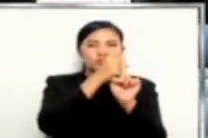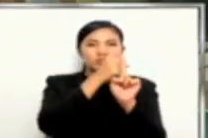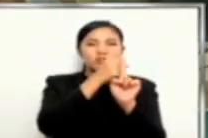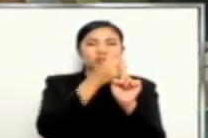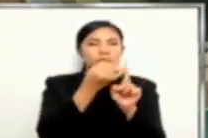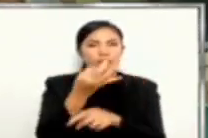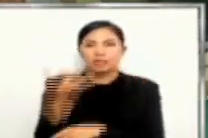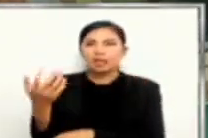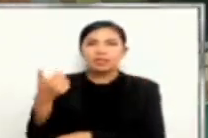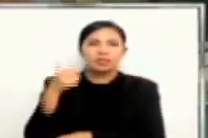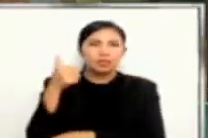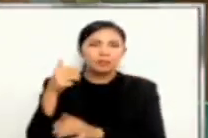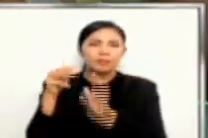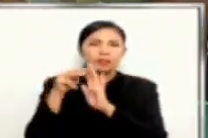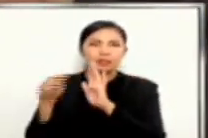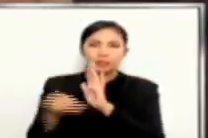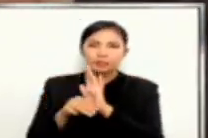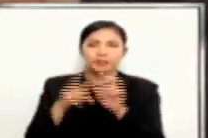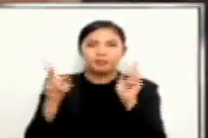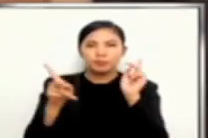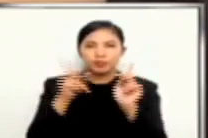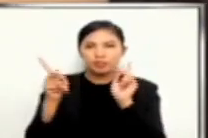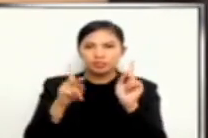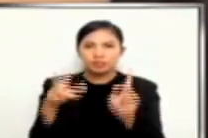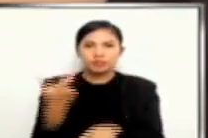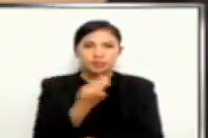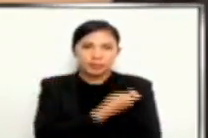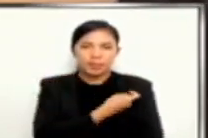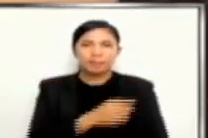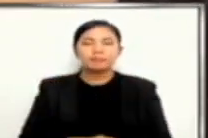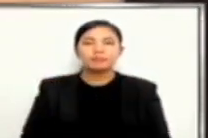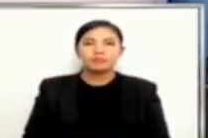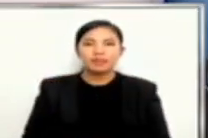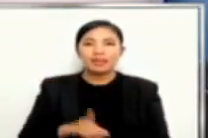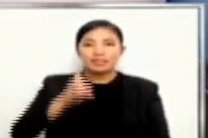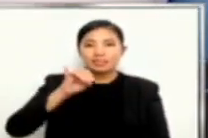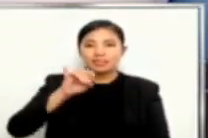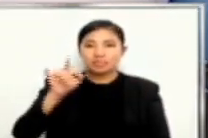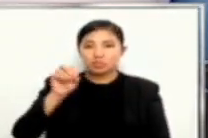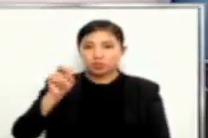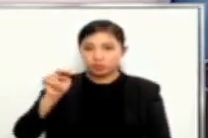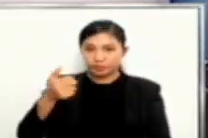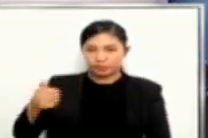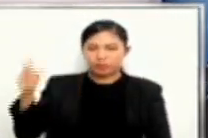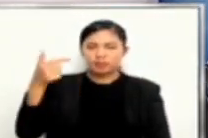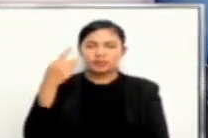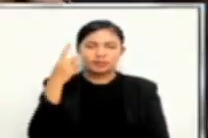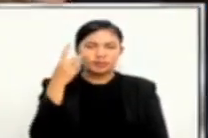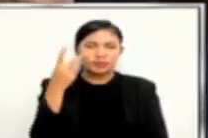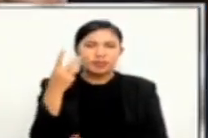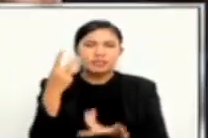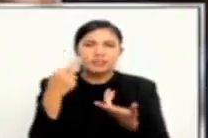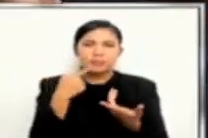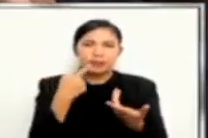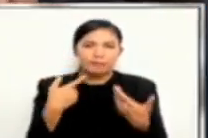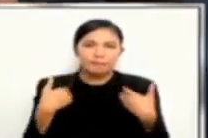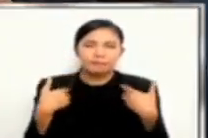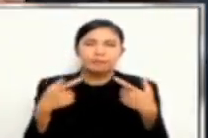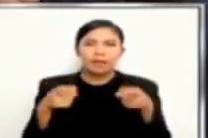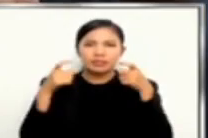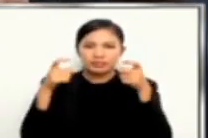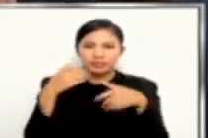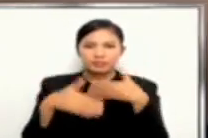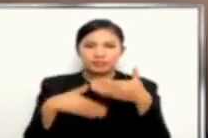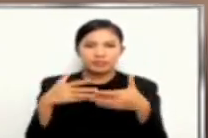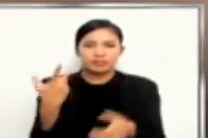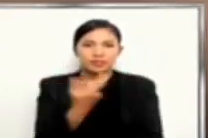bakunado. Ayon kay Testing Czar Vince Dizon, bumibilis naman daw ang bakunahan. Ang National Task Force Against COVID umaasa namang